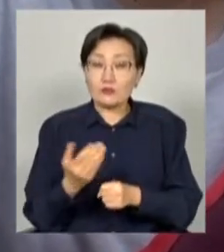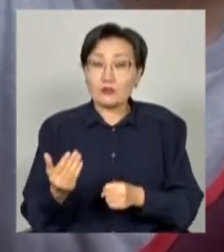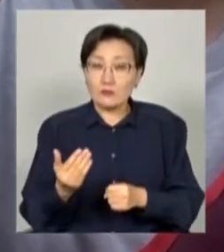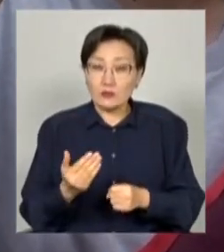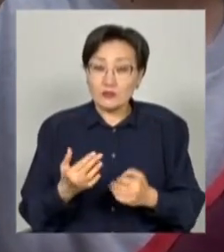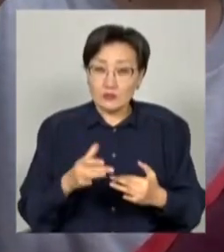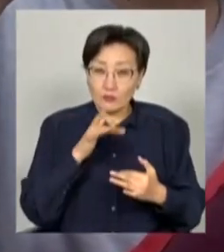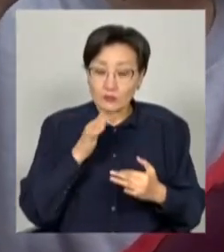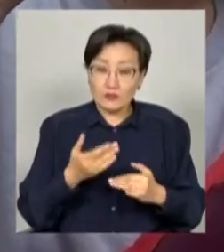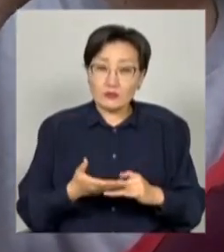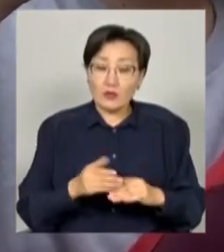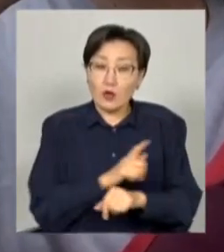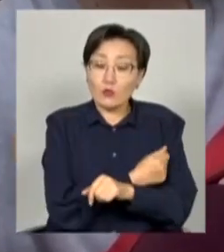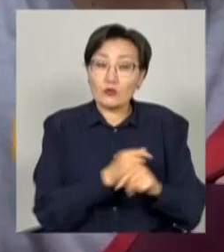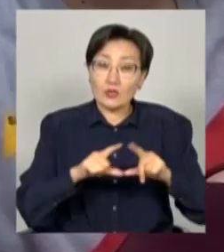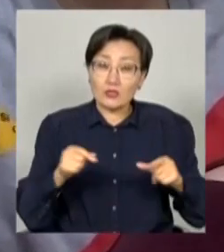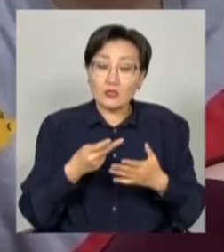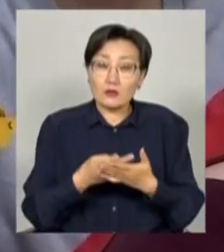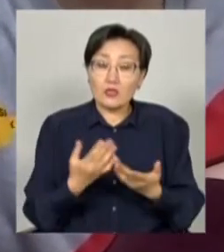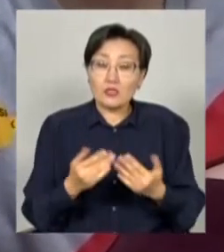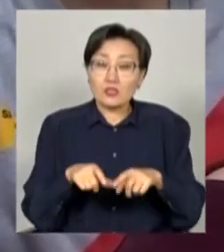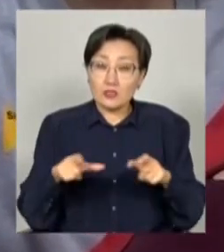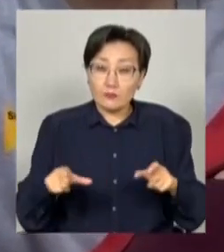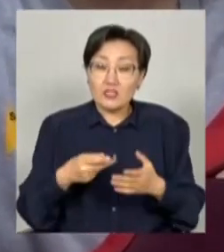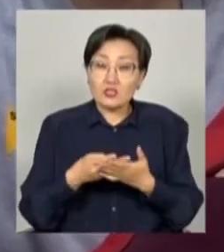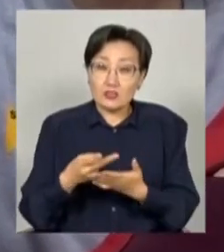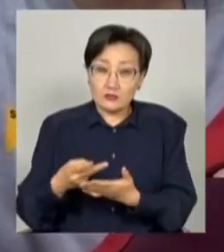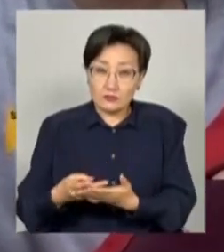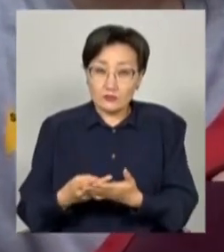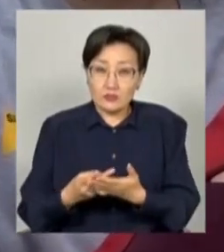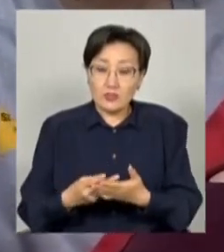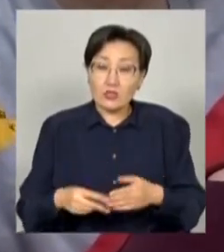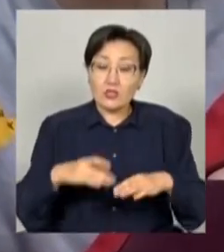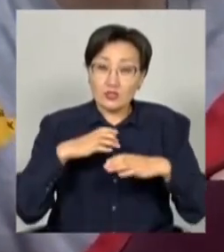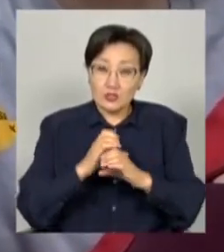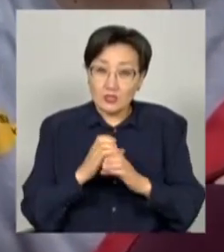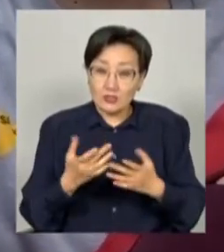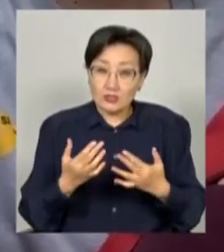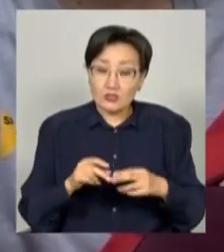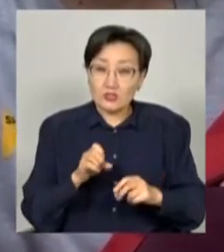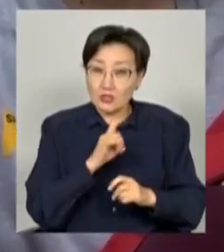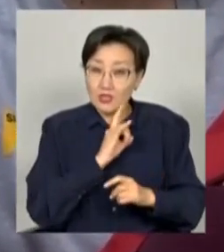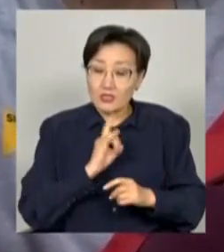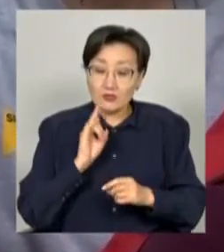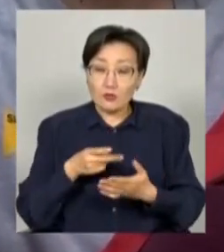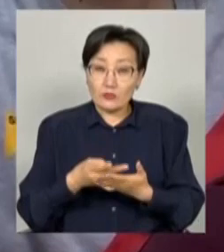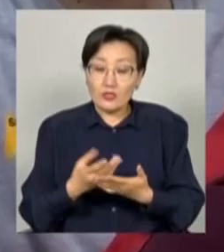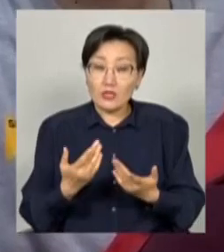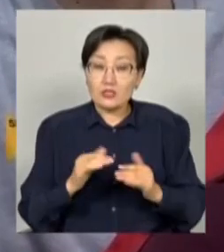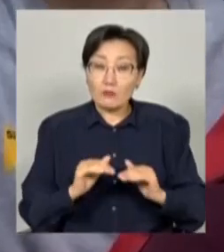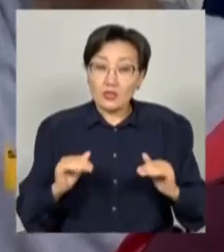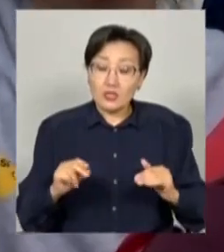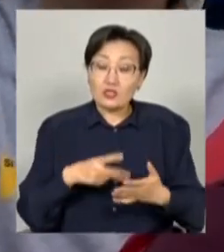уақытта ауруханаларда қаншама адамдар жатыр. Зертханаларда қаншама әйелдер жатыр. Қаншама балдар